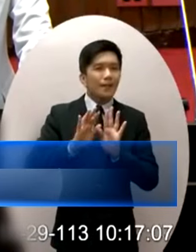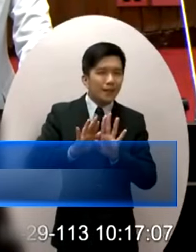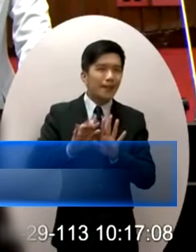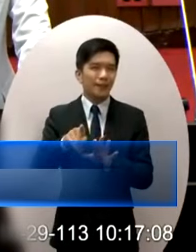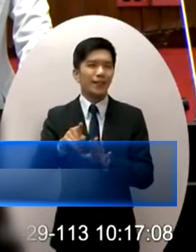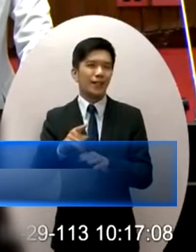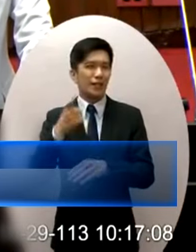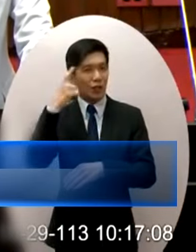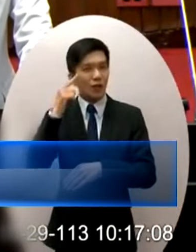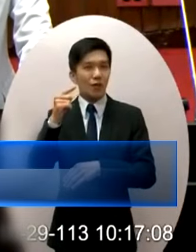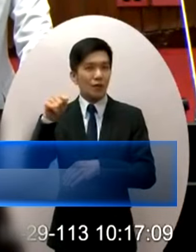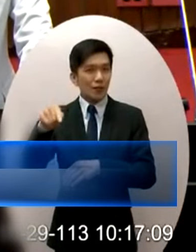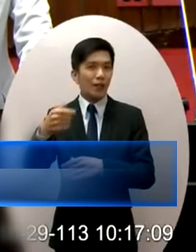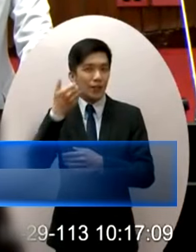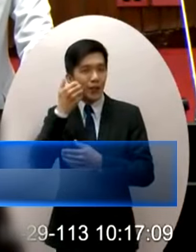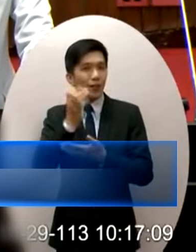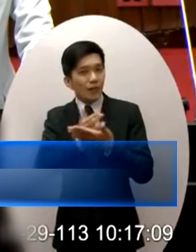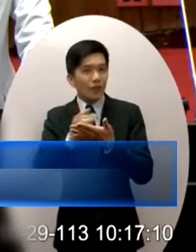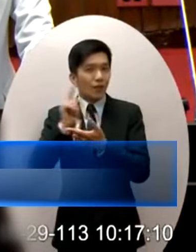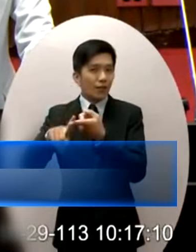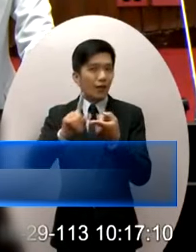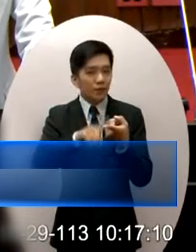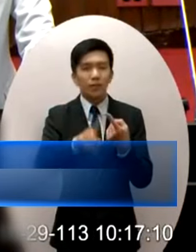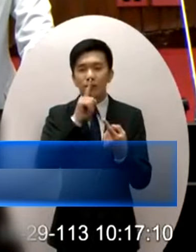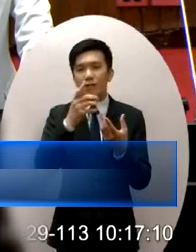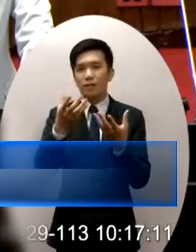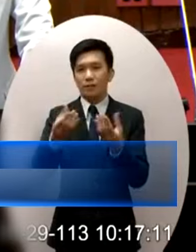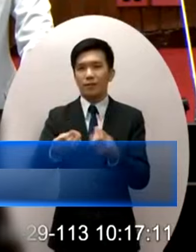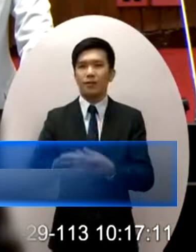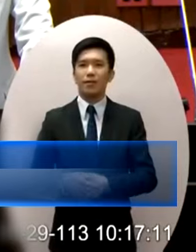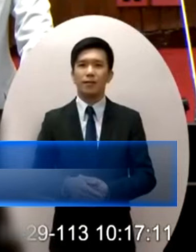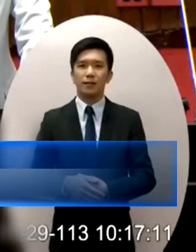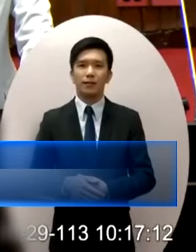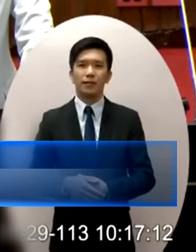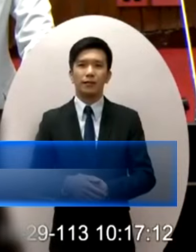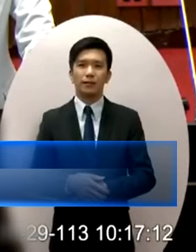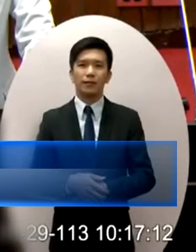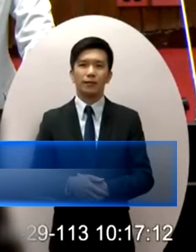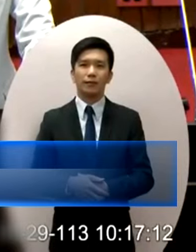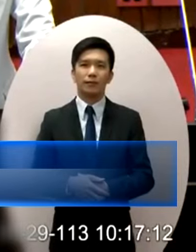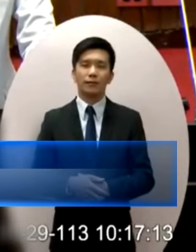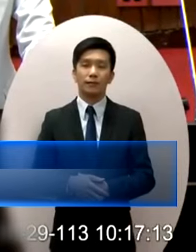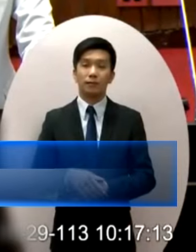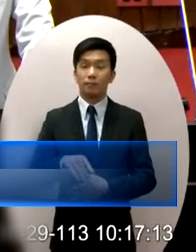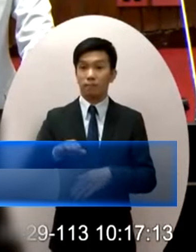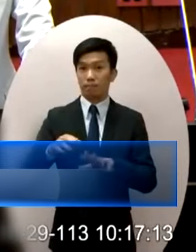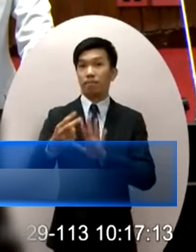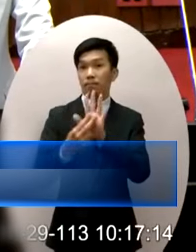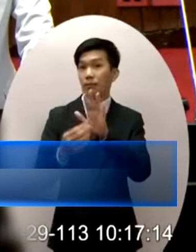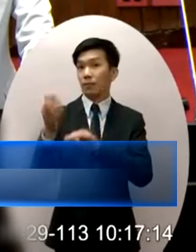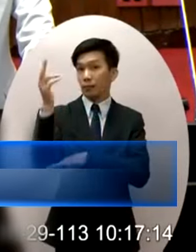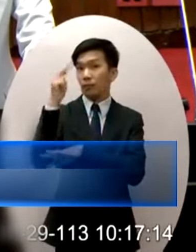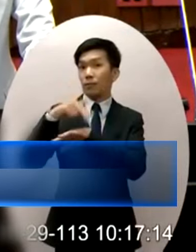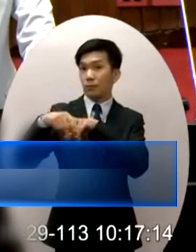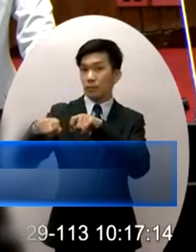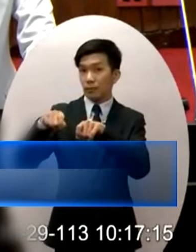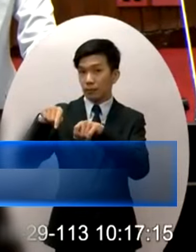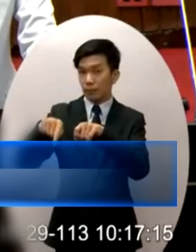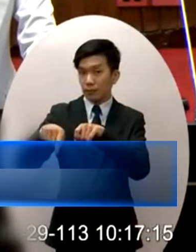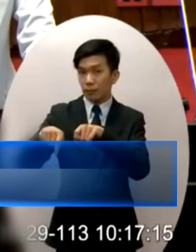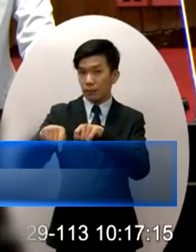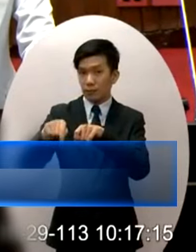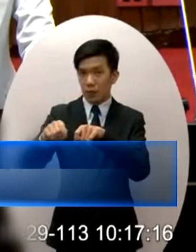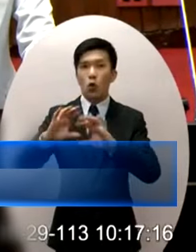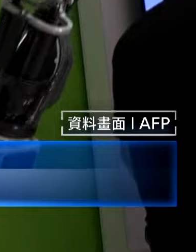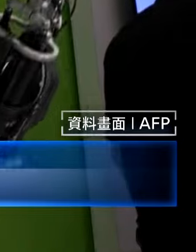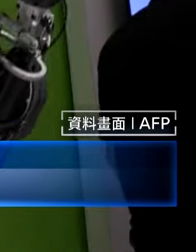全呢来驳这个郑从华先生所说的话。 我们感谢大家对我们的 能源政策 提出任何的提醒， 就是